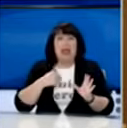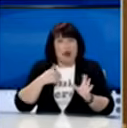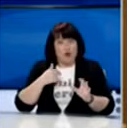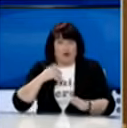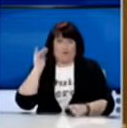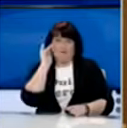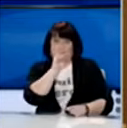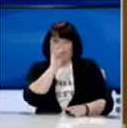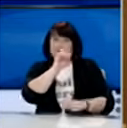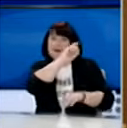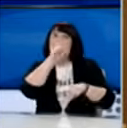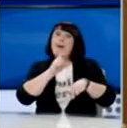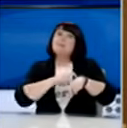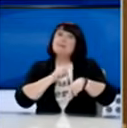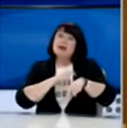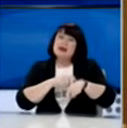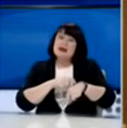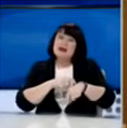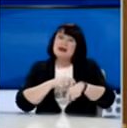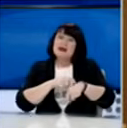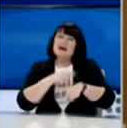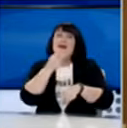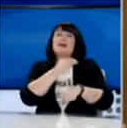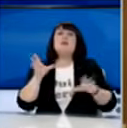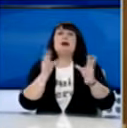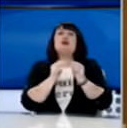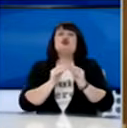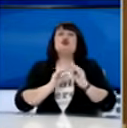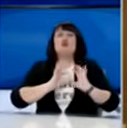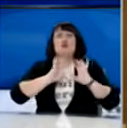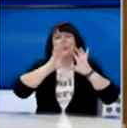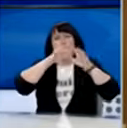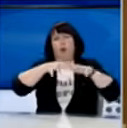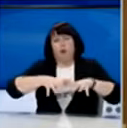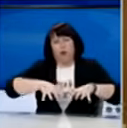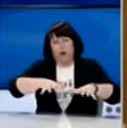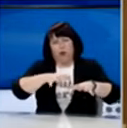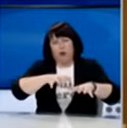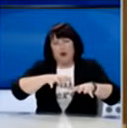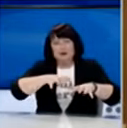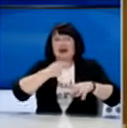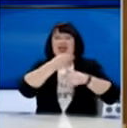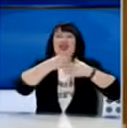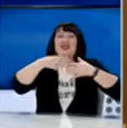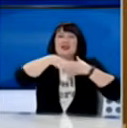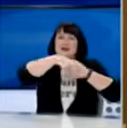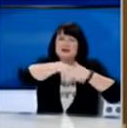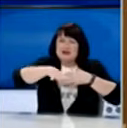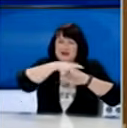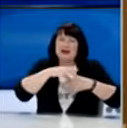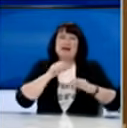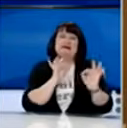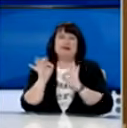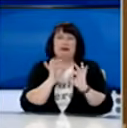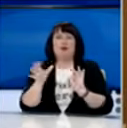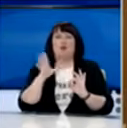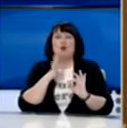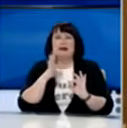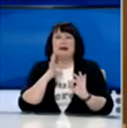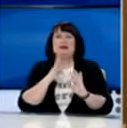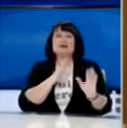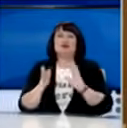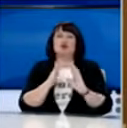κατέθεσε επίκαιρη ερώτηση για τις πλημμύρες στη Θεσσαλία και το σχέδιο πολιτικής προστασίας και ειδικότερα για τον